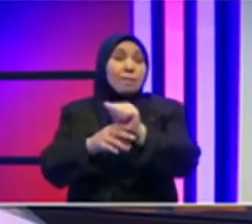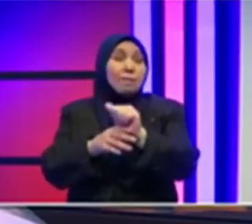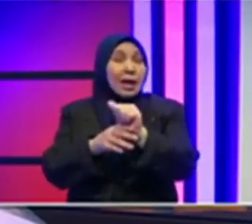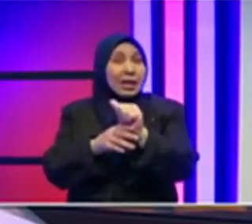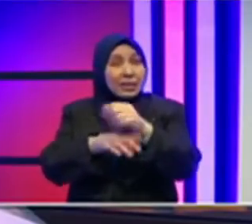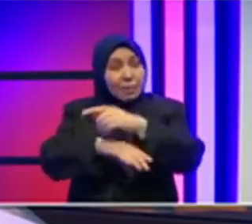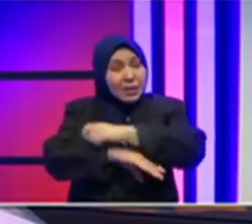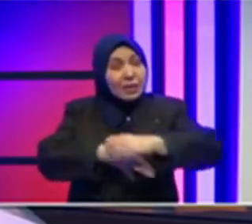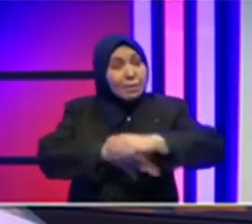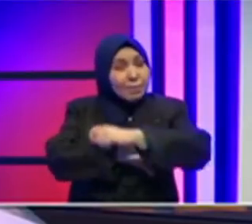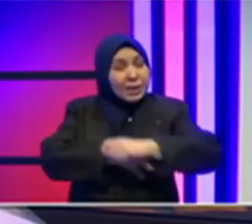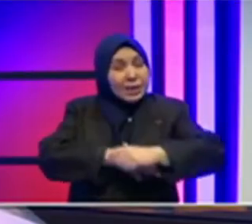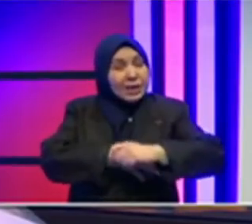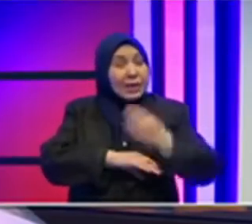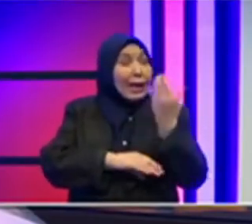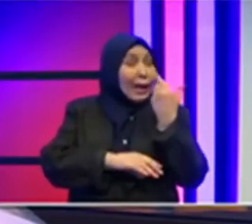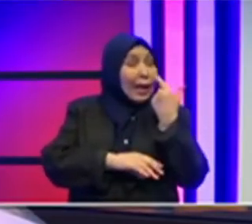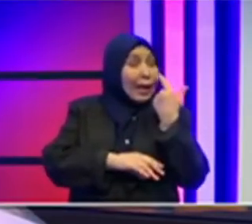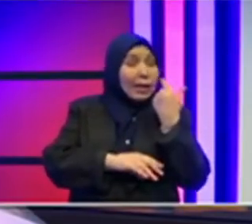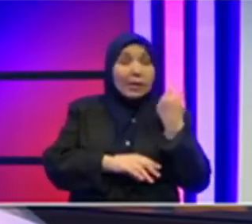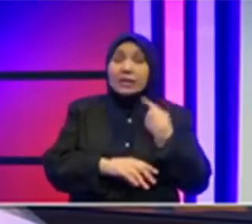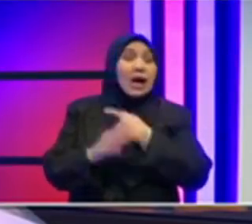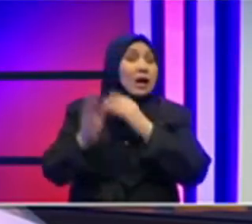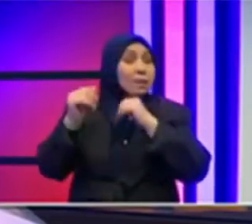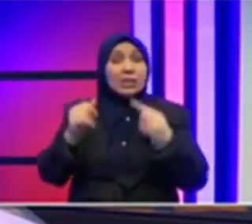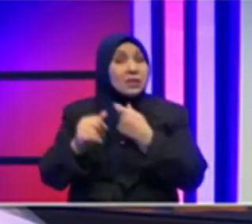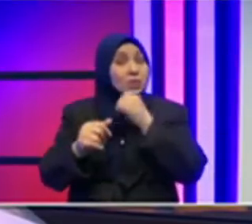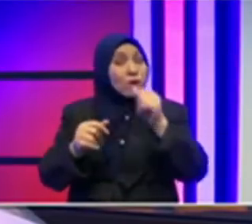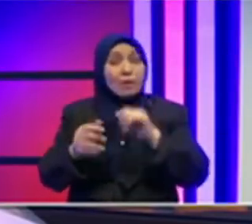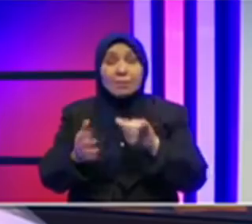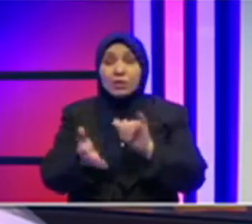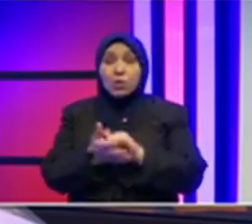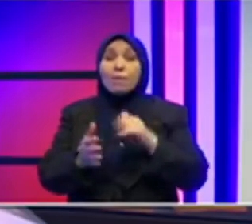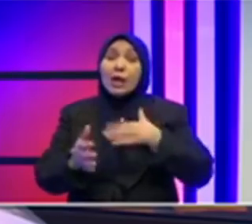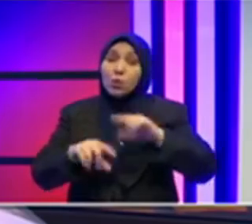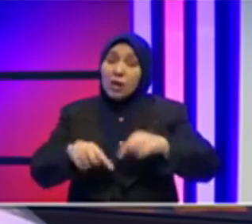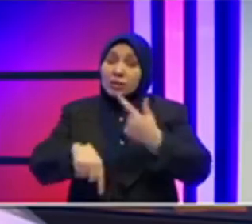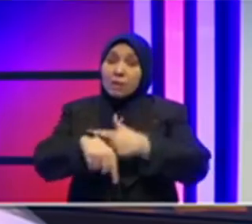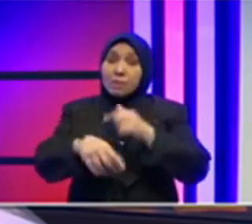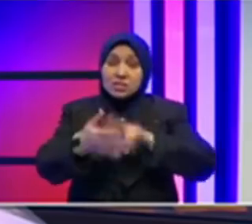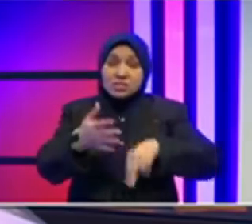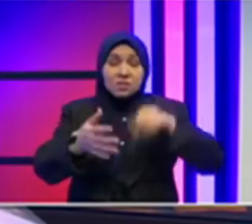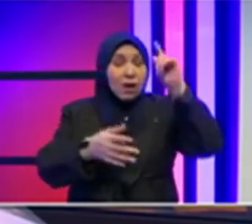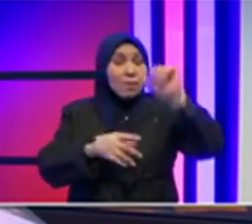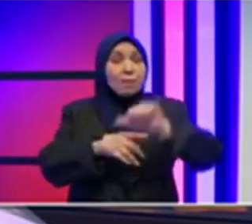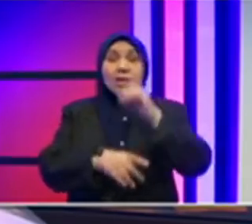sipi-sipi, tepi-tepi. Kita harap kita bukan begitu. My Quran Time, baca faham amal, insya-Allah.